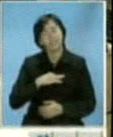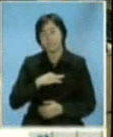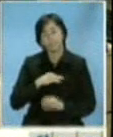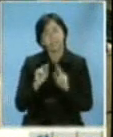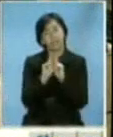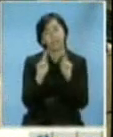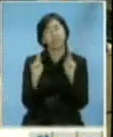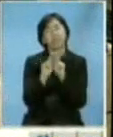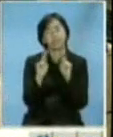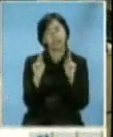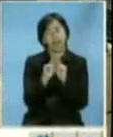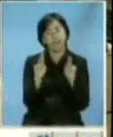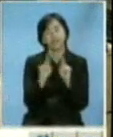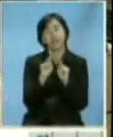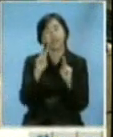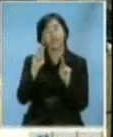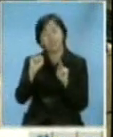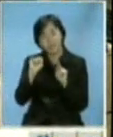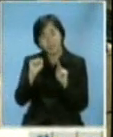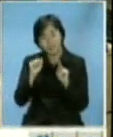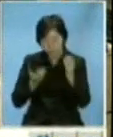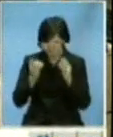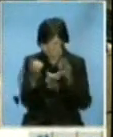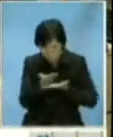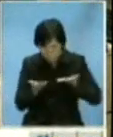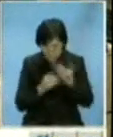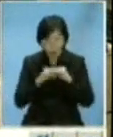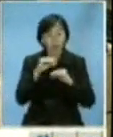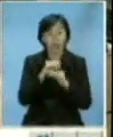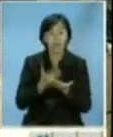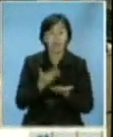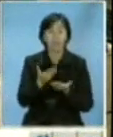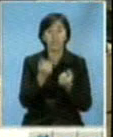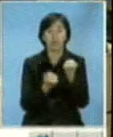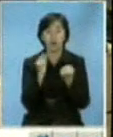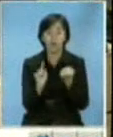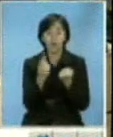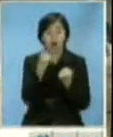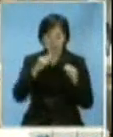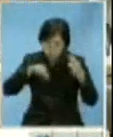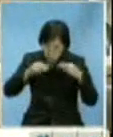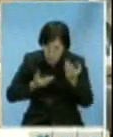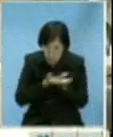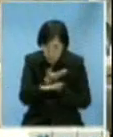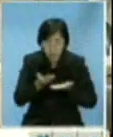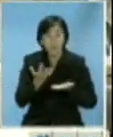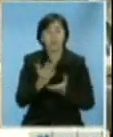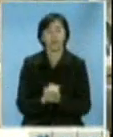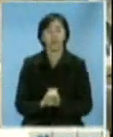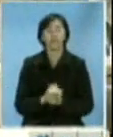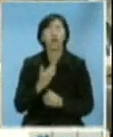กรรมาธิการวิสาสไม่ได้ทบทวนประเด็นนี้เพราะในขณะนี้ผมทราบ